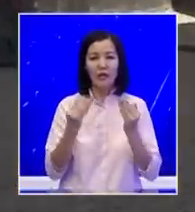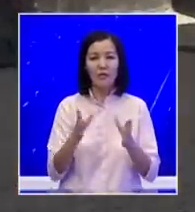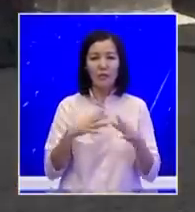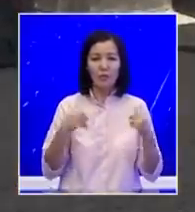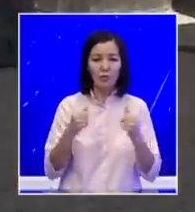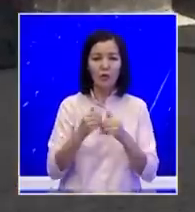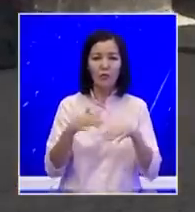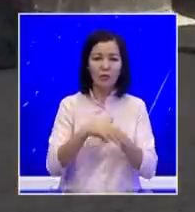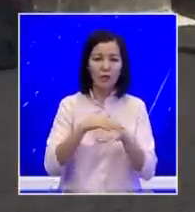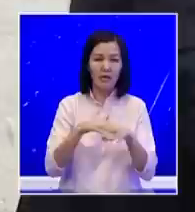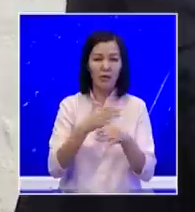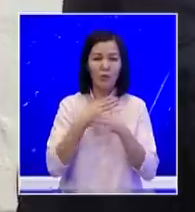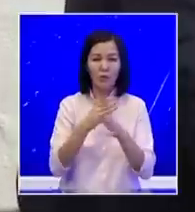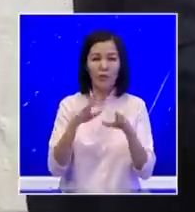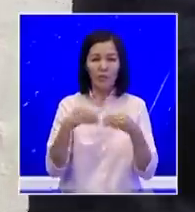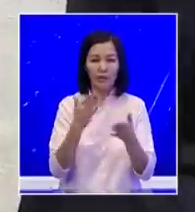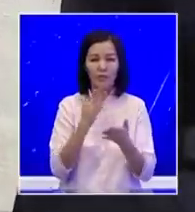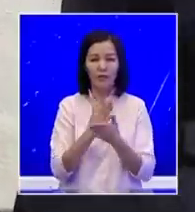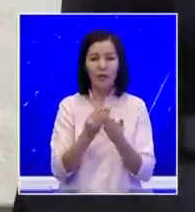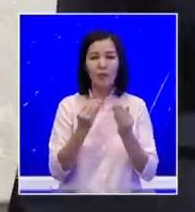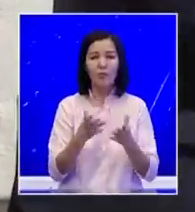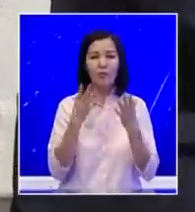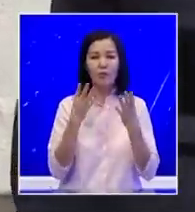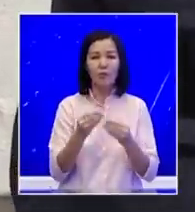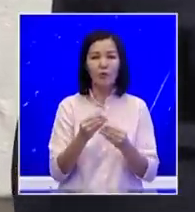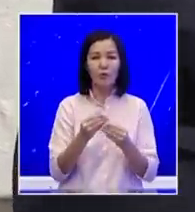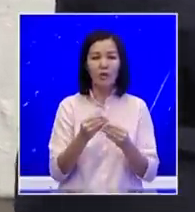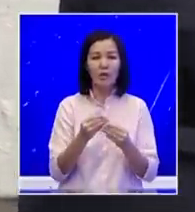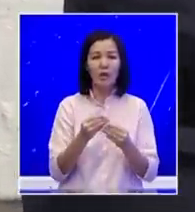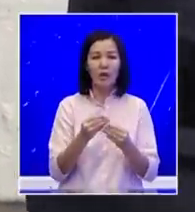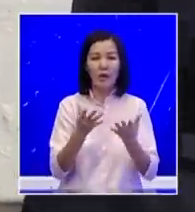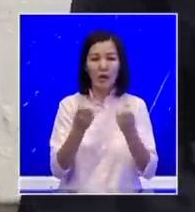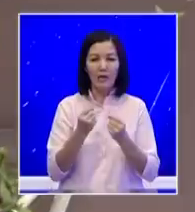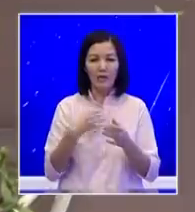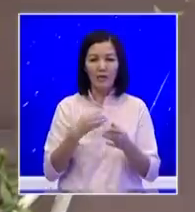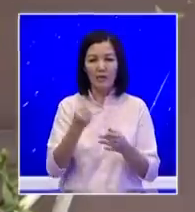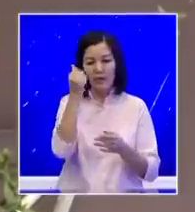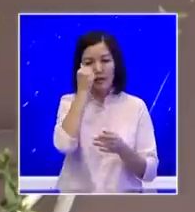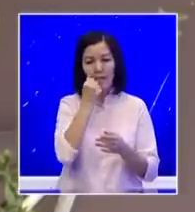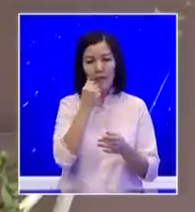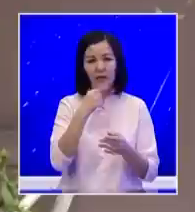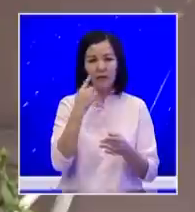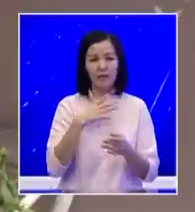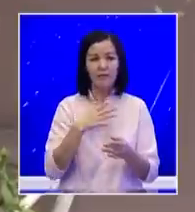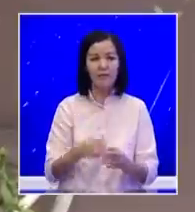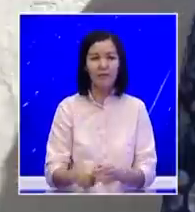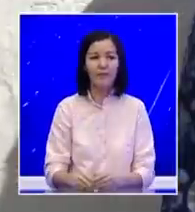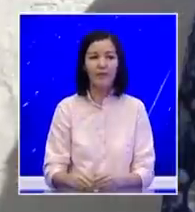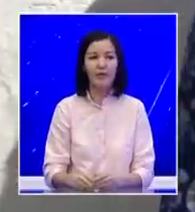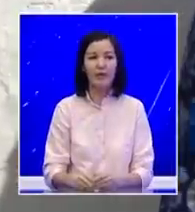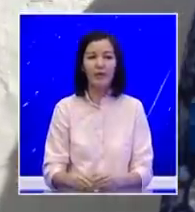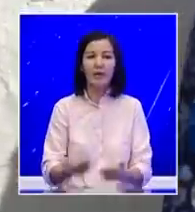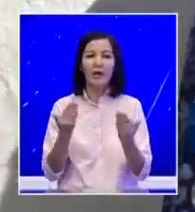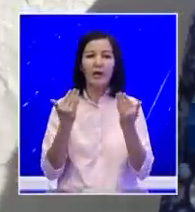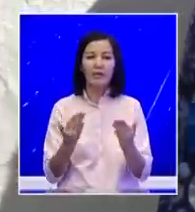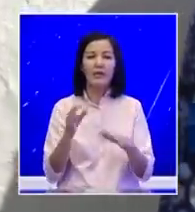ауыл азаматтары жәрдемімен келеді. Бүгінде кезекті көмегін алды. Алғысы шексіз. Елімізге келген